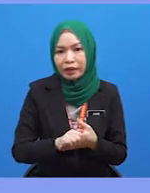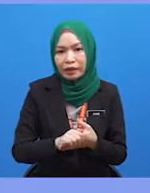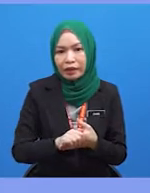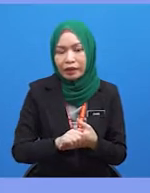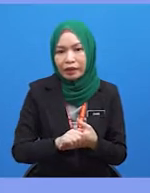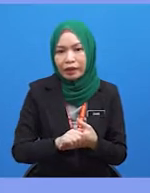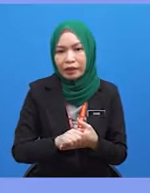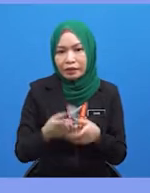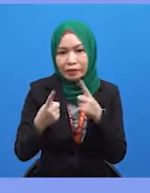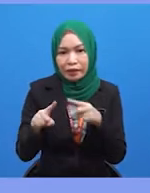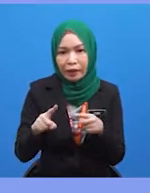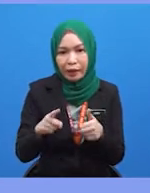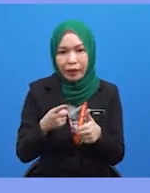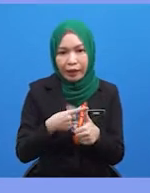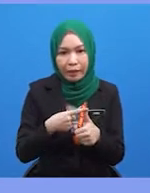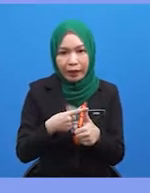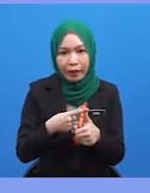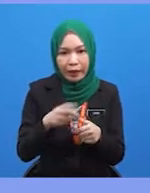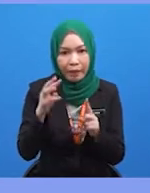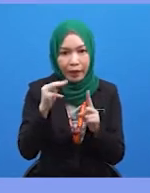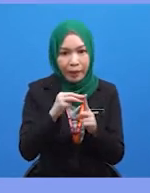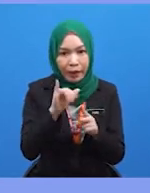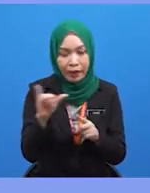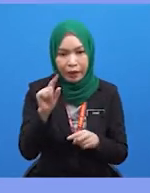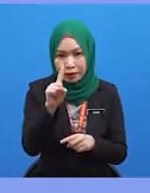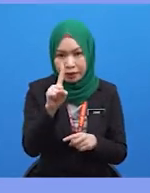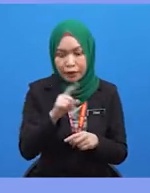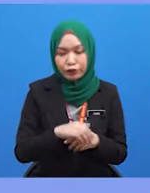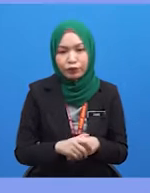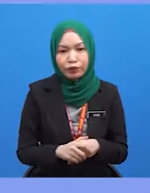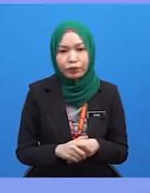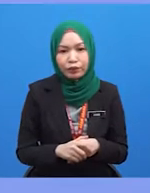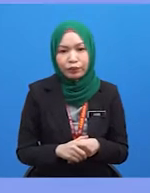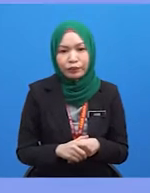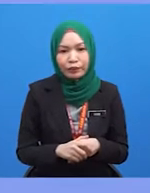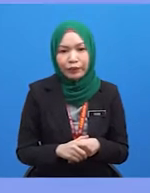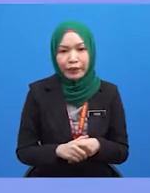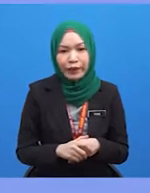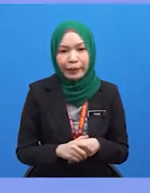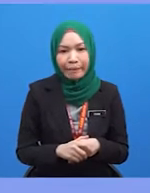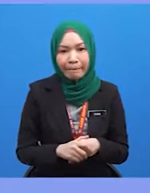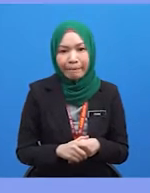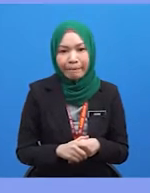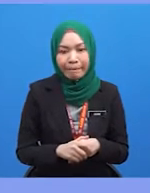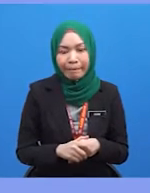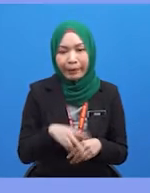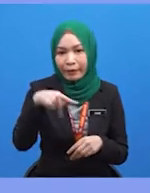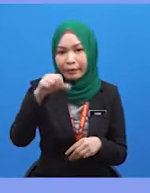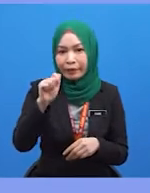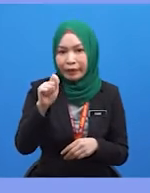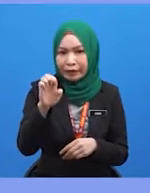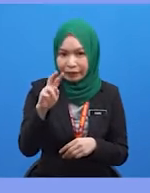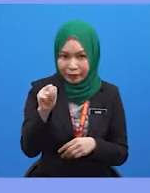Huraian pertama, markahnya 1. pattern